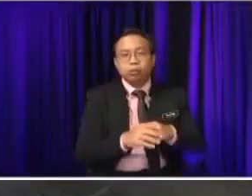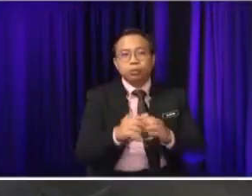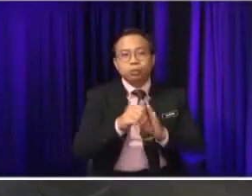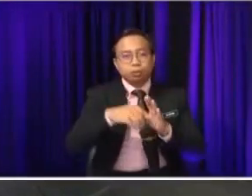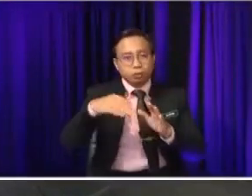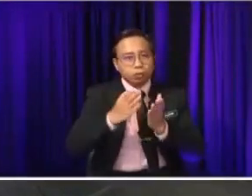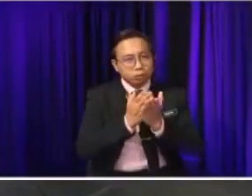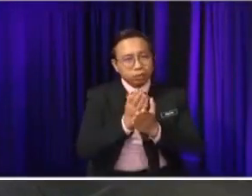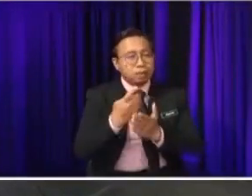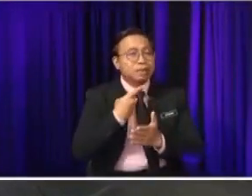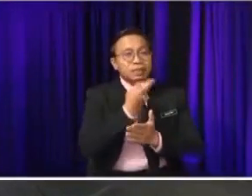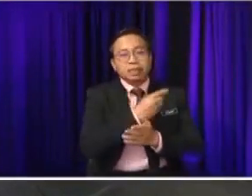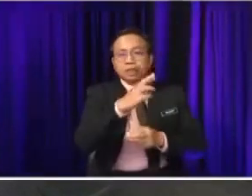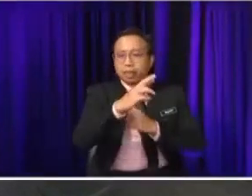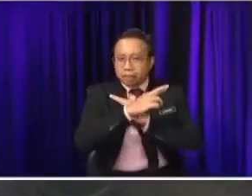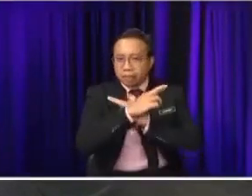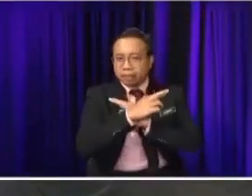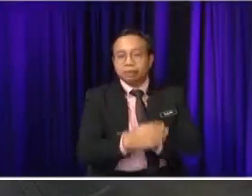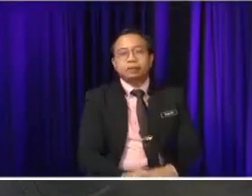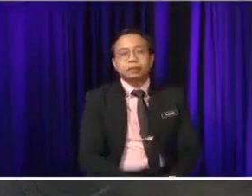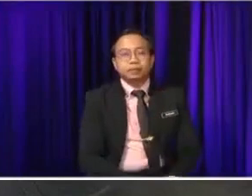kita akan melihat sebentar